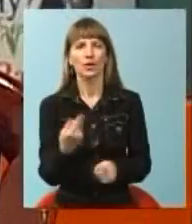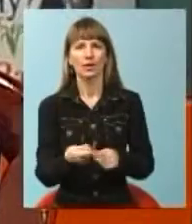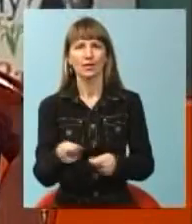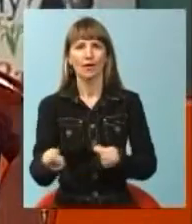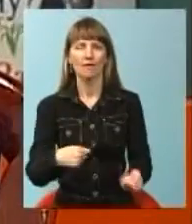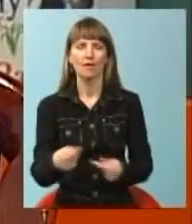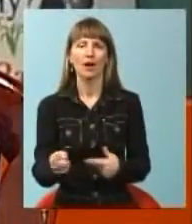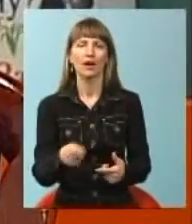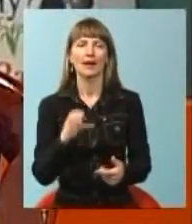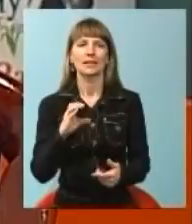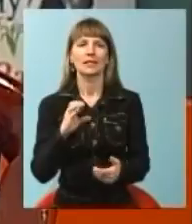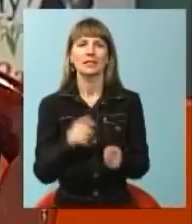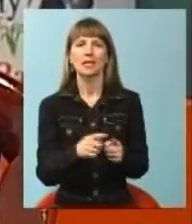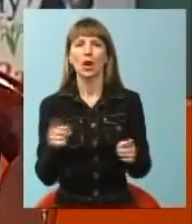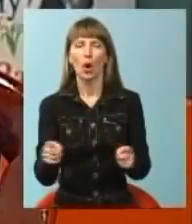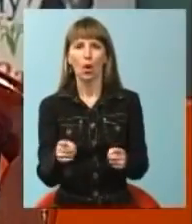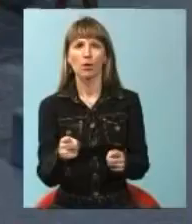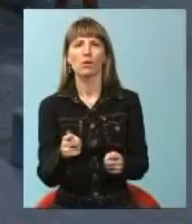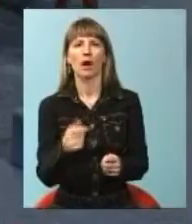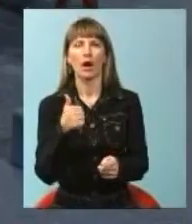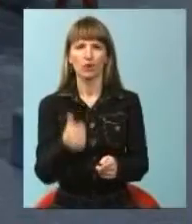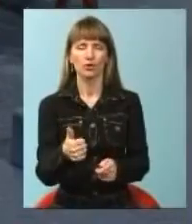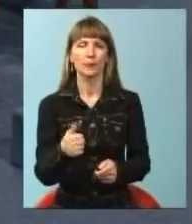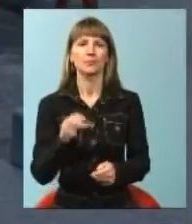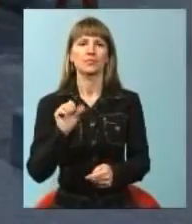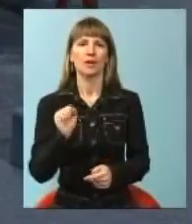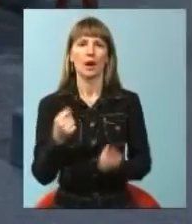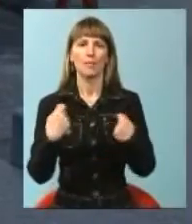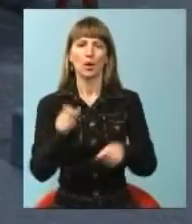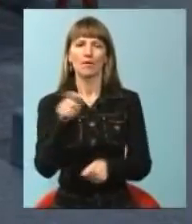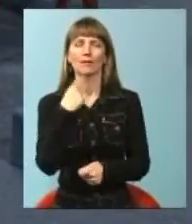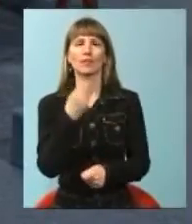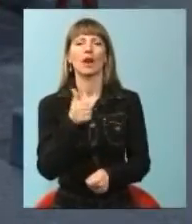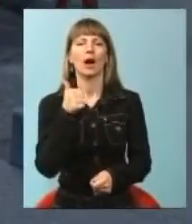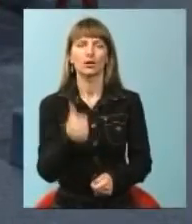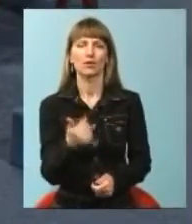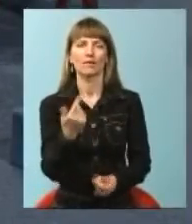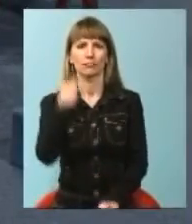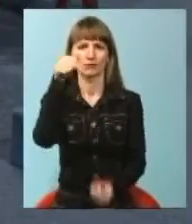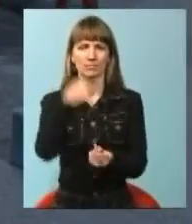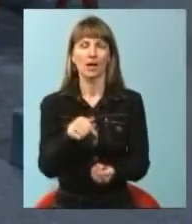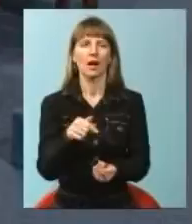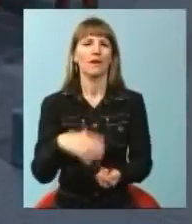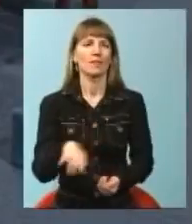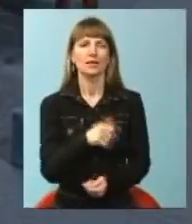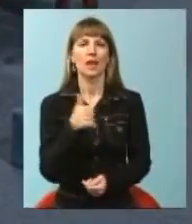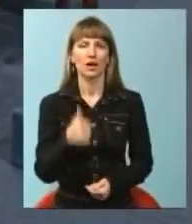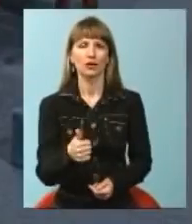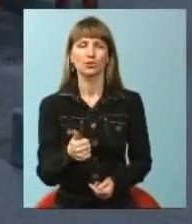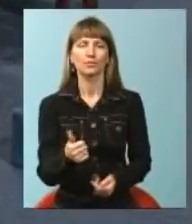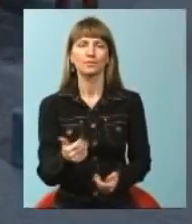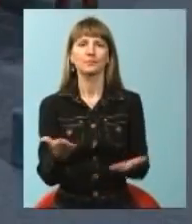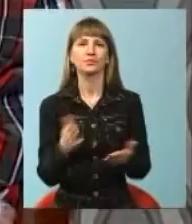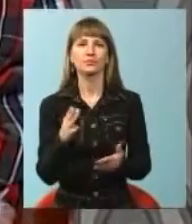взагалі там строк придатності ще не вичерпаний. А продавці говорять, ні, все добре, все гаразд, і вам пасує, і все окей. Як ти вважаєш,